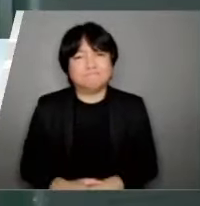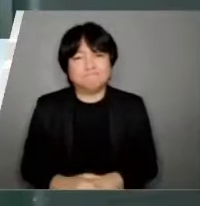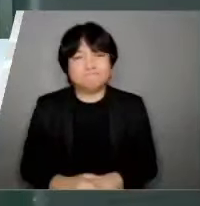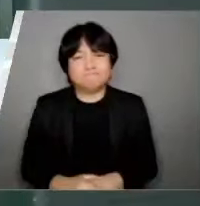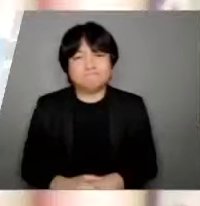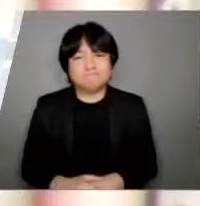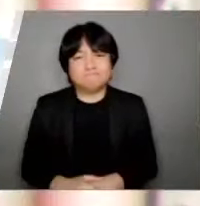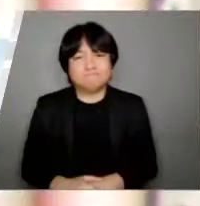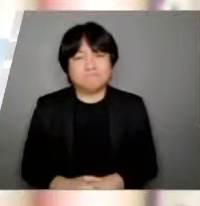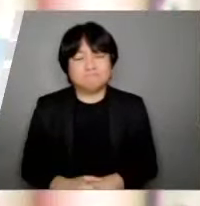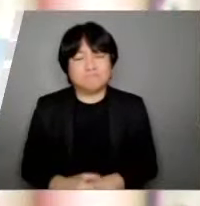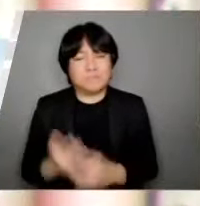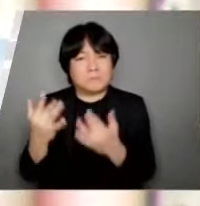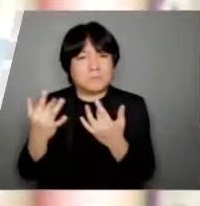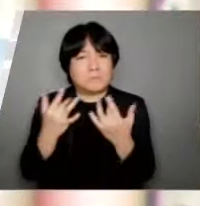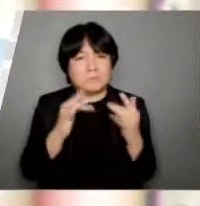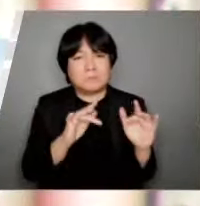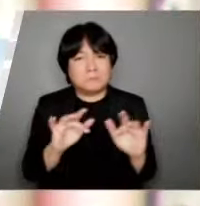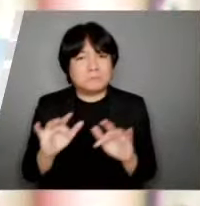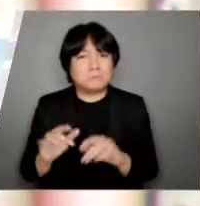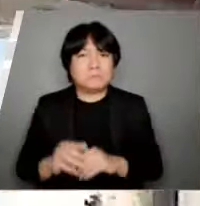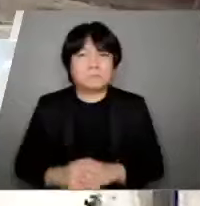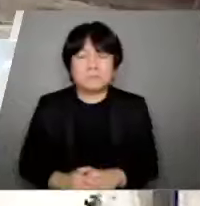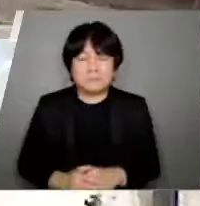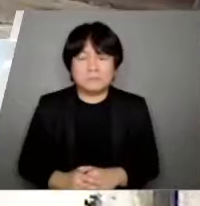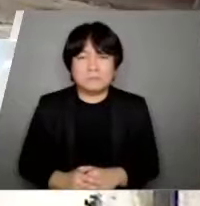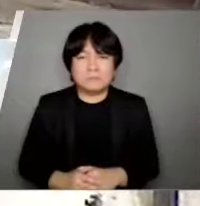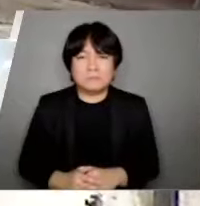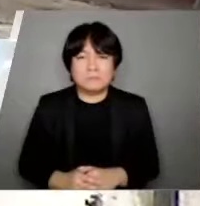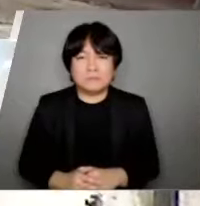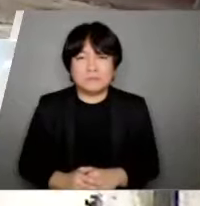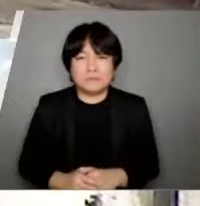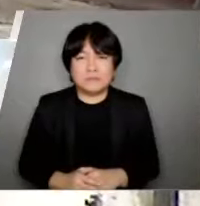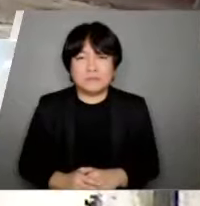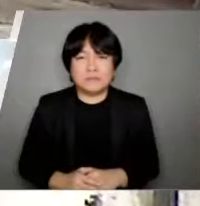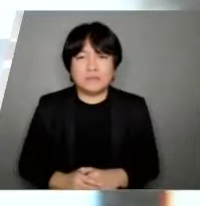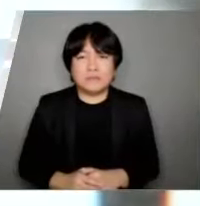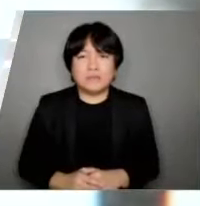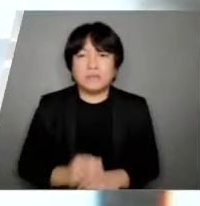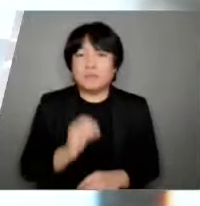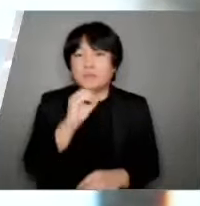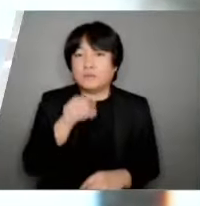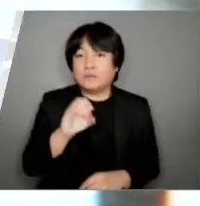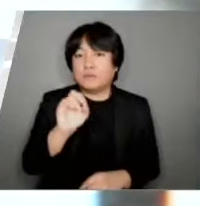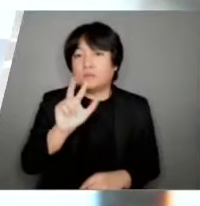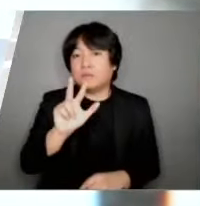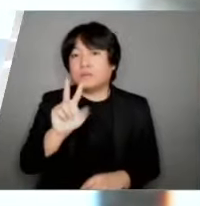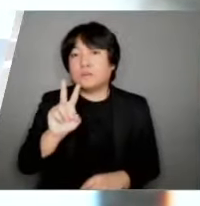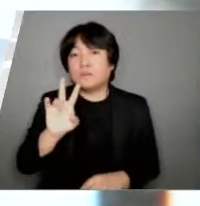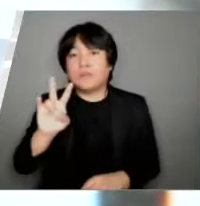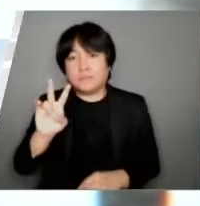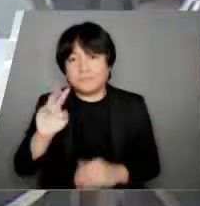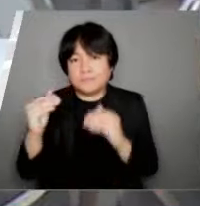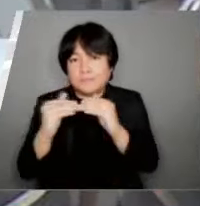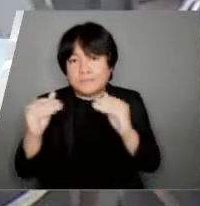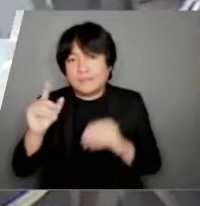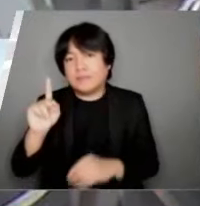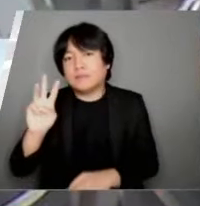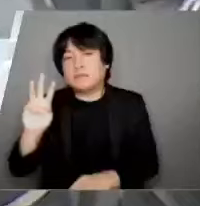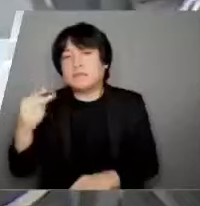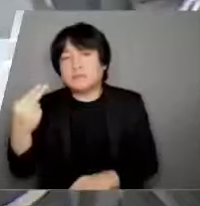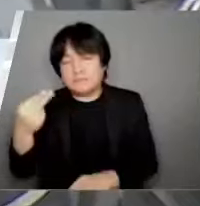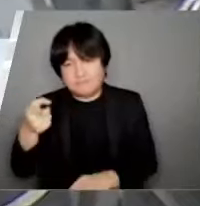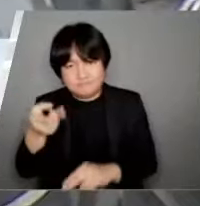kawawa tayo. May 3 centavos kada kilowatt hour na dagdag singil ng inanunsyo para sa buwan ng Agosto. At ayon sa